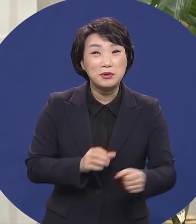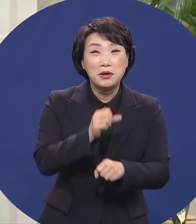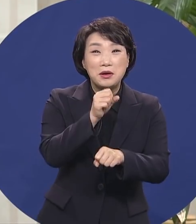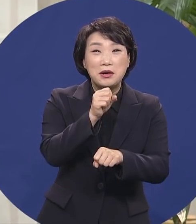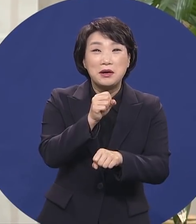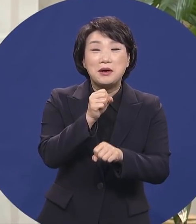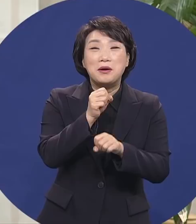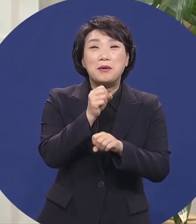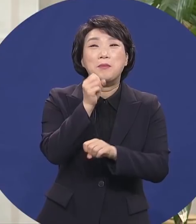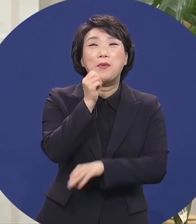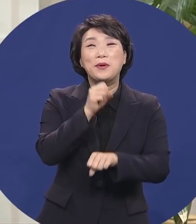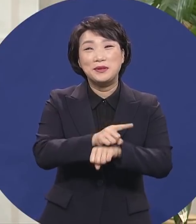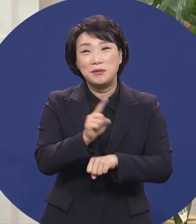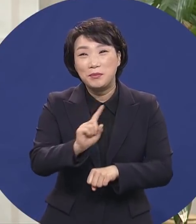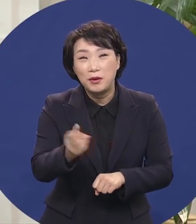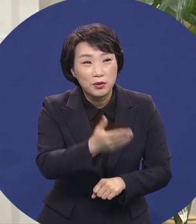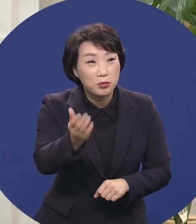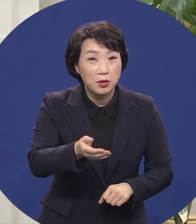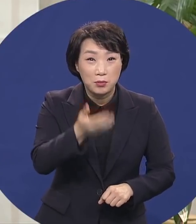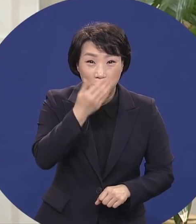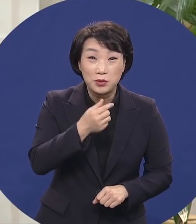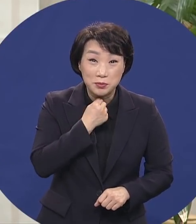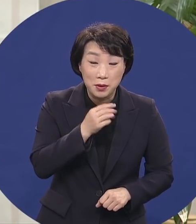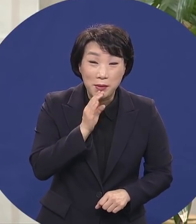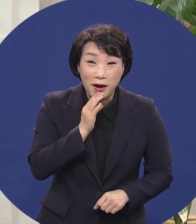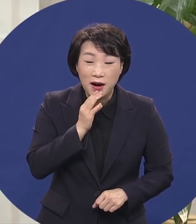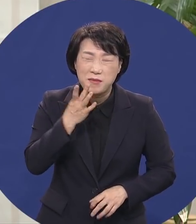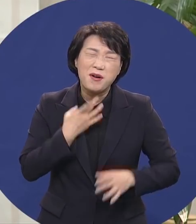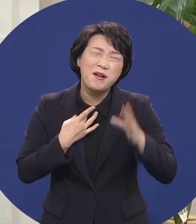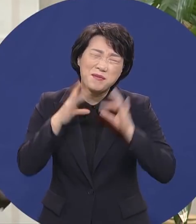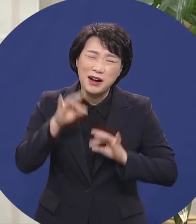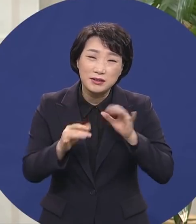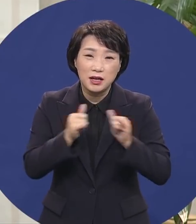뭐지? 먹어야 돼. 목마른 사람의